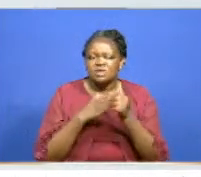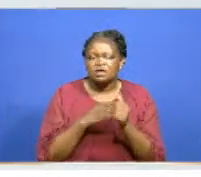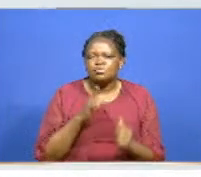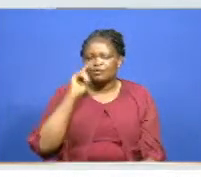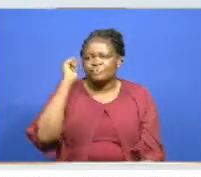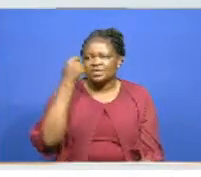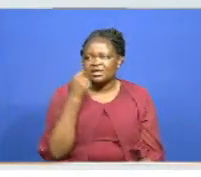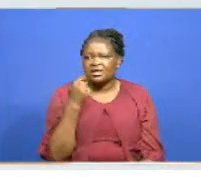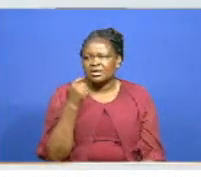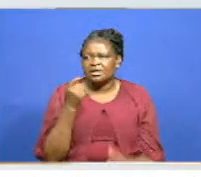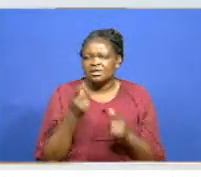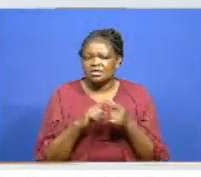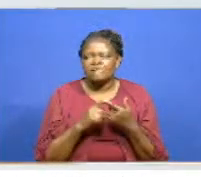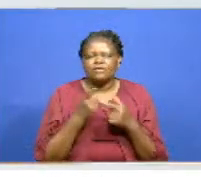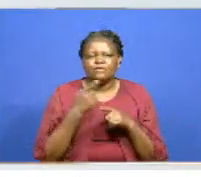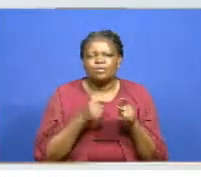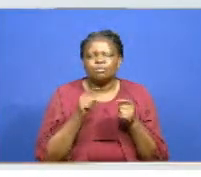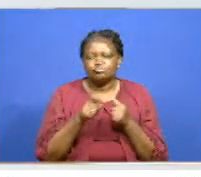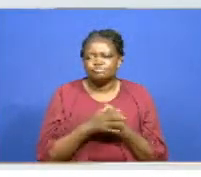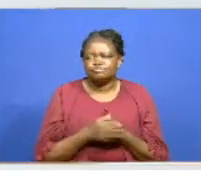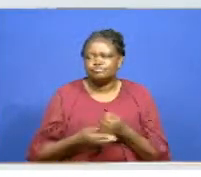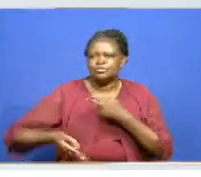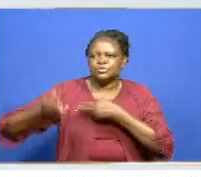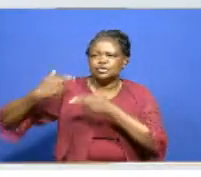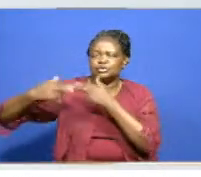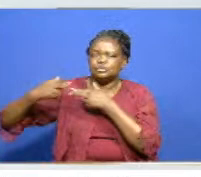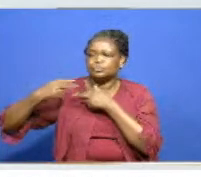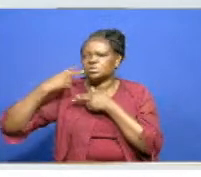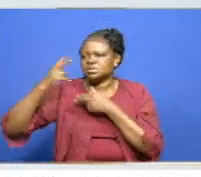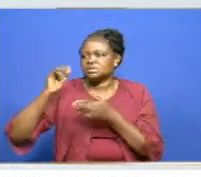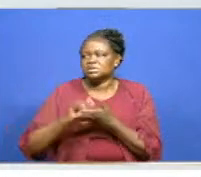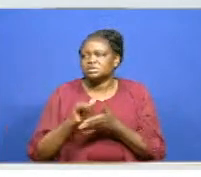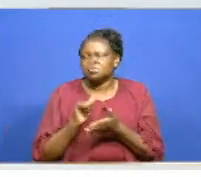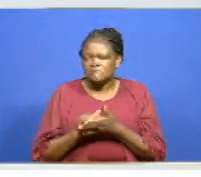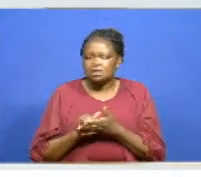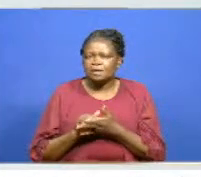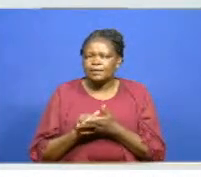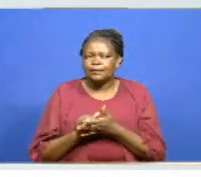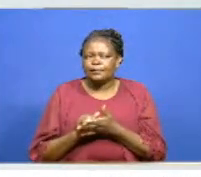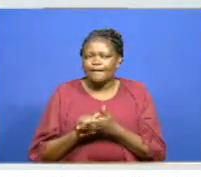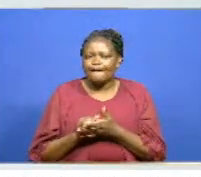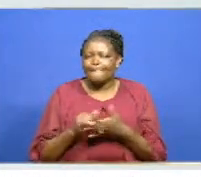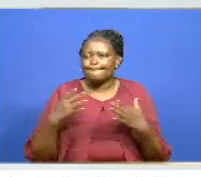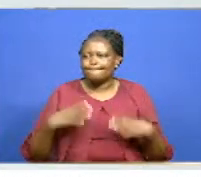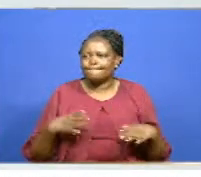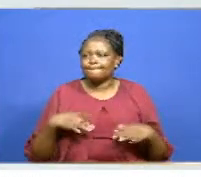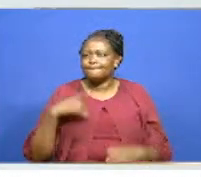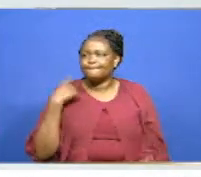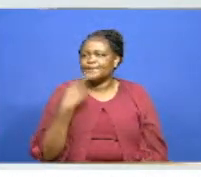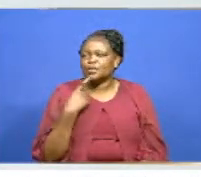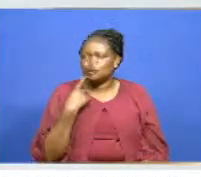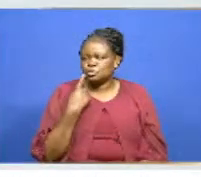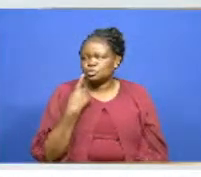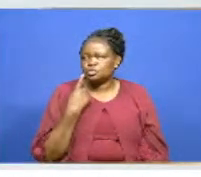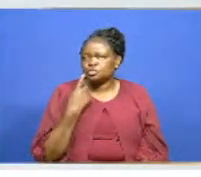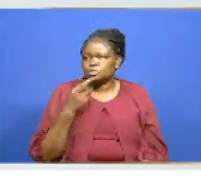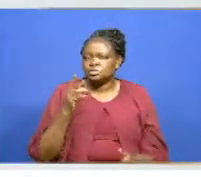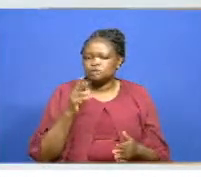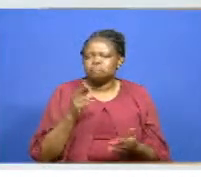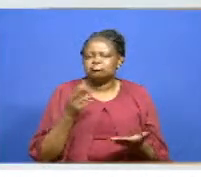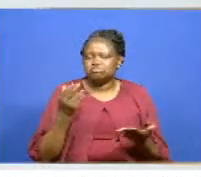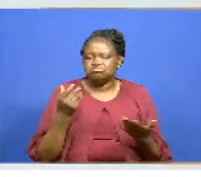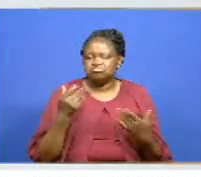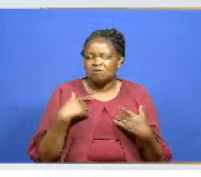Kenya. Na kutokana na historia hii ndio inaonekana ya kwamba utapata ya kwamba kuna wale ambao wanasimamia mambo yao